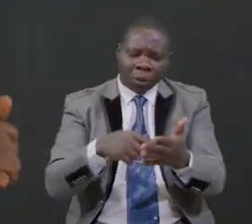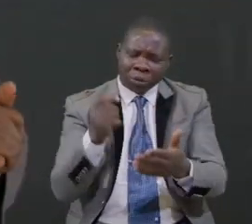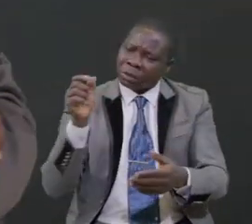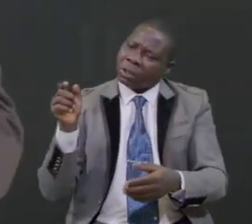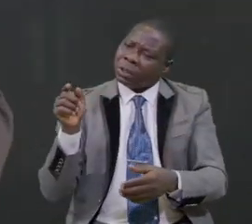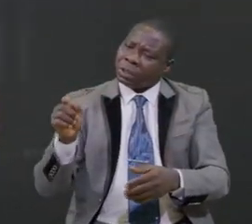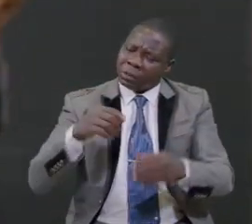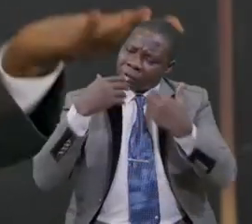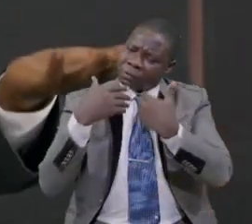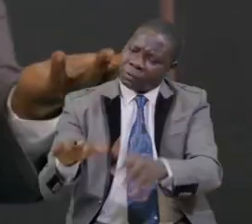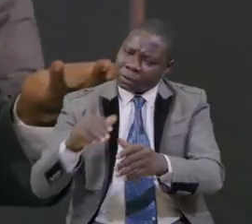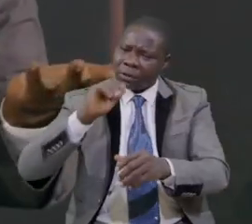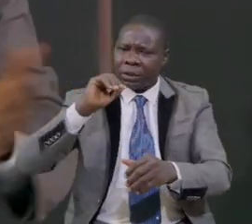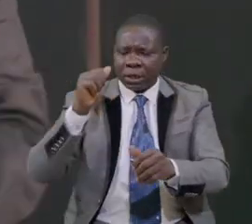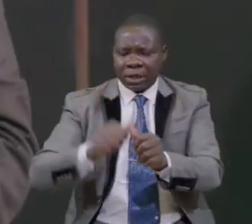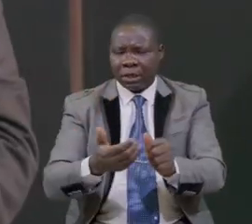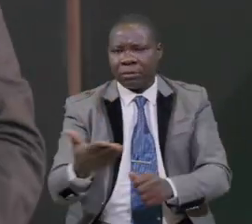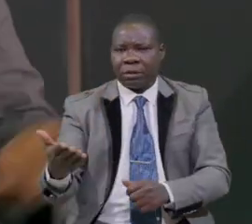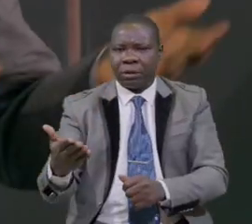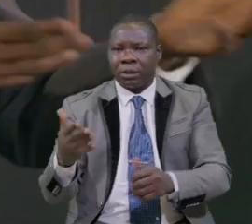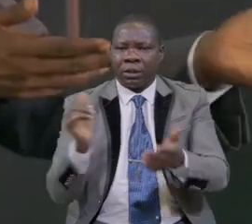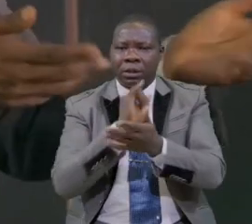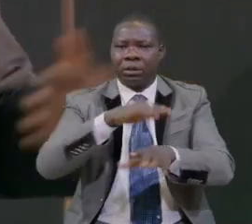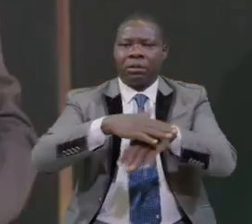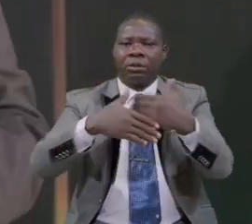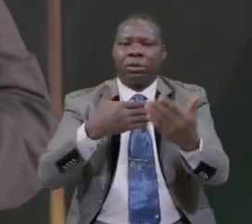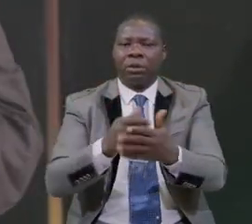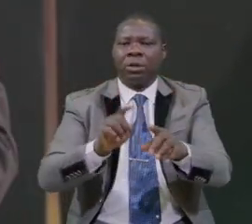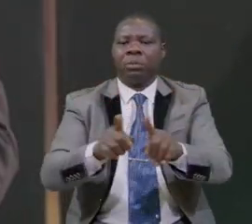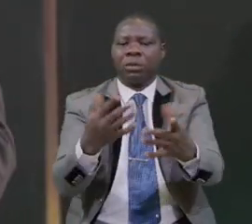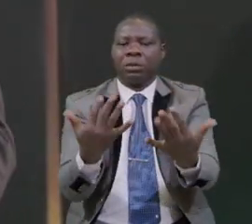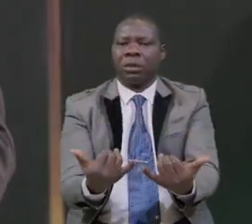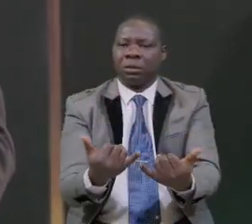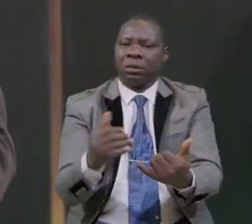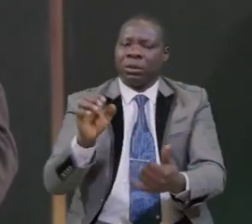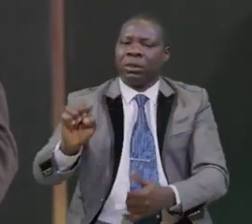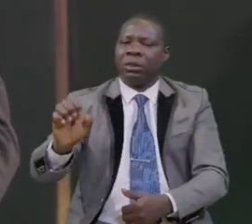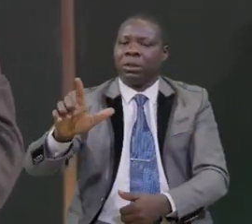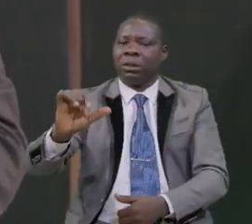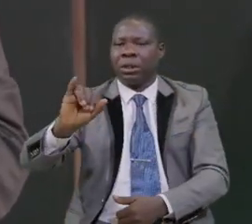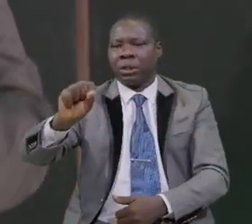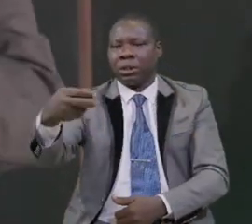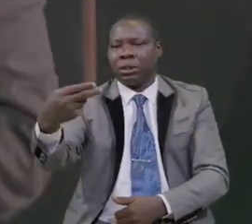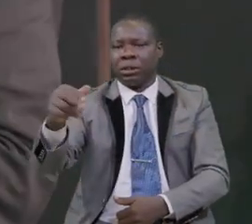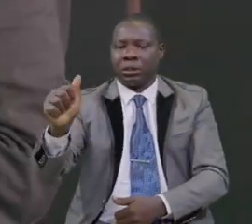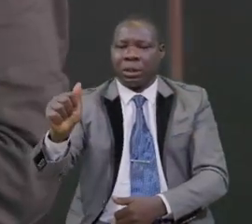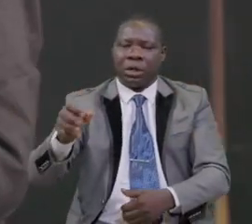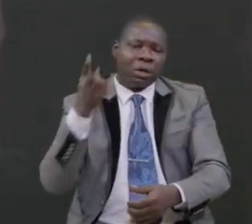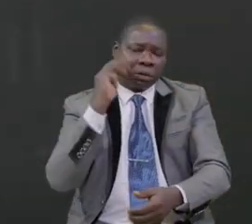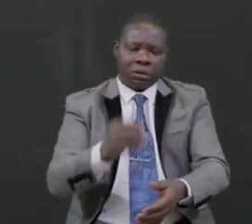Une fois qu'il a tout épuisé, c'est fini. Mais maintenant, Élisée demandait la double portion.